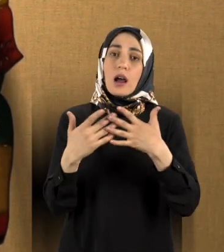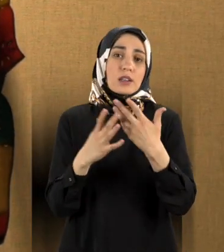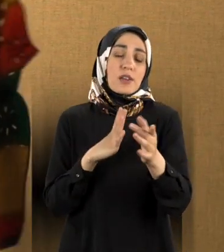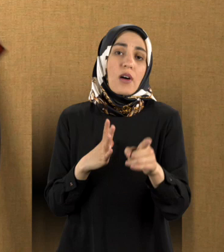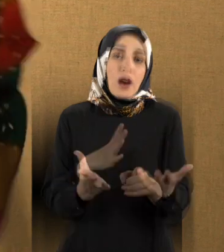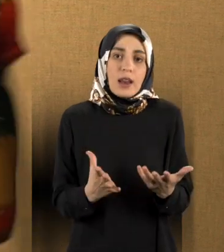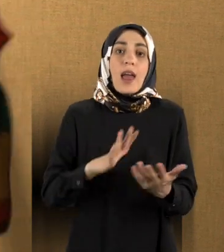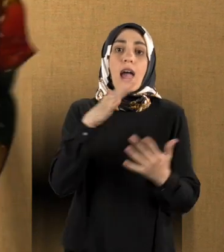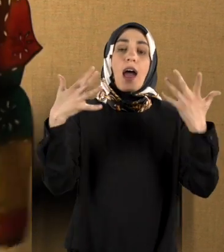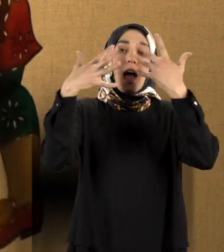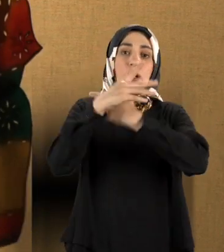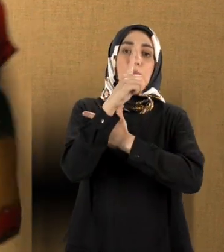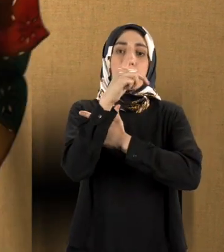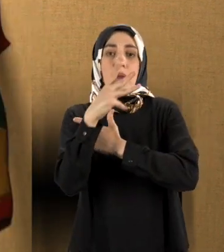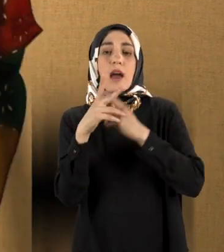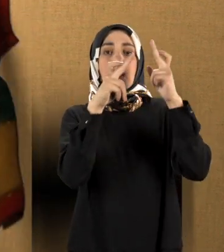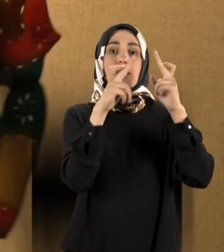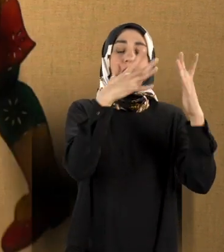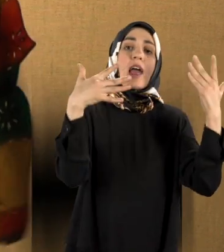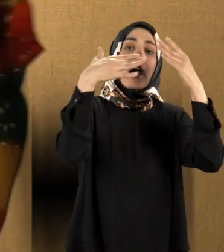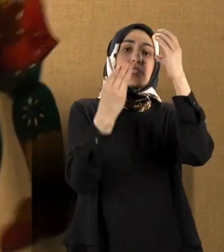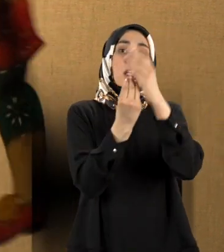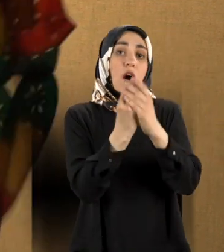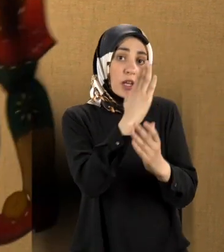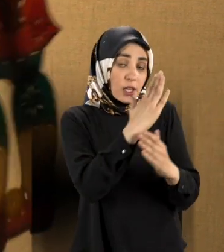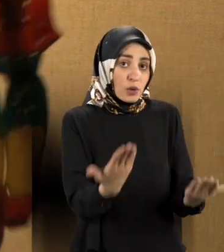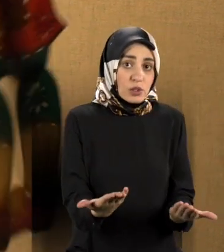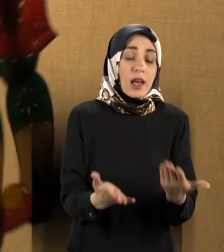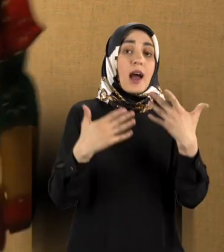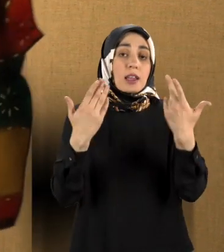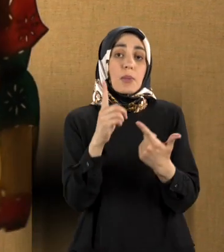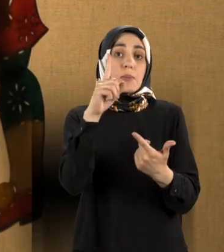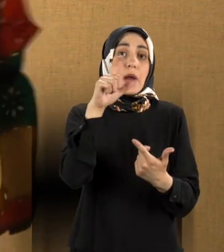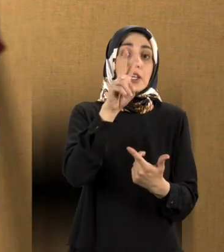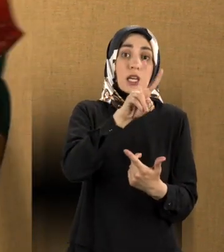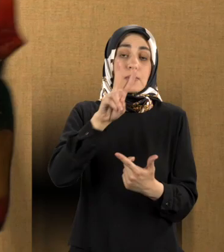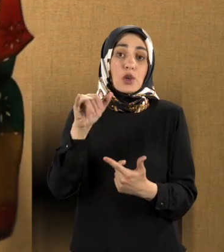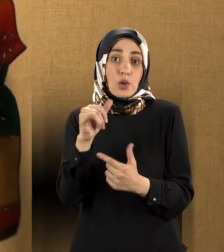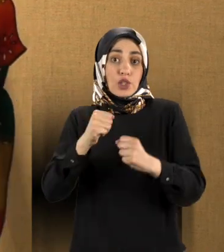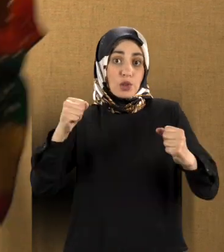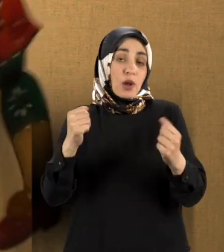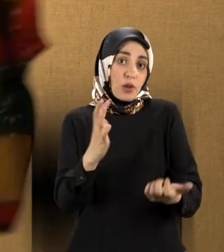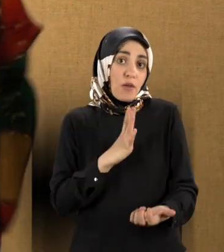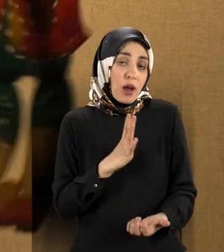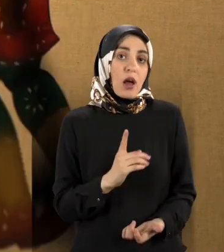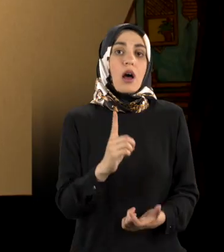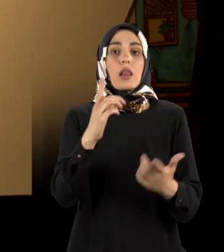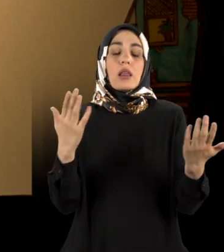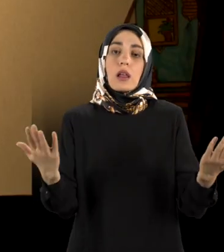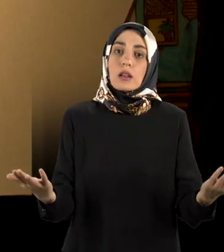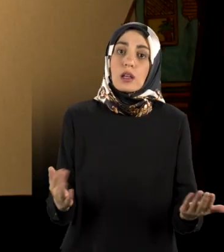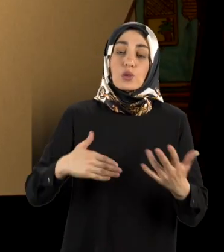var anlayamadım anlayamayacak ne var Her akşam birkaç iftara her gece birkaç sahura gidiyoruz ya tabi bir ayda 22 kilo